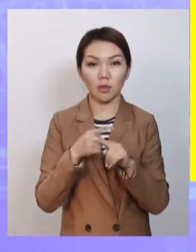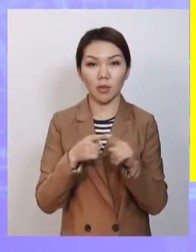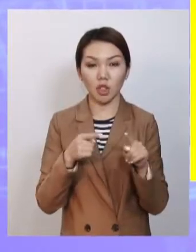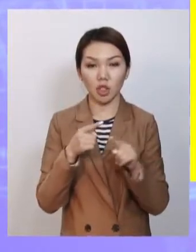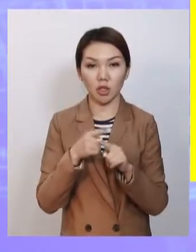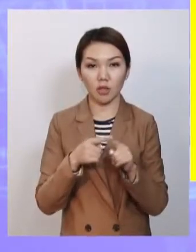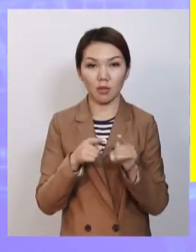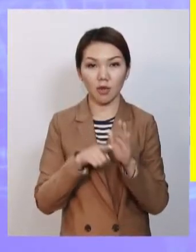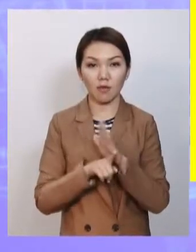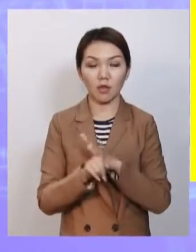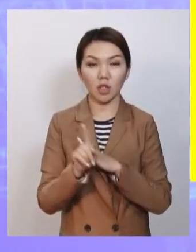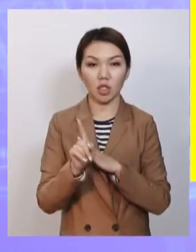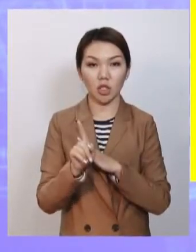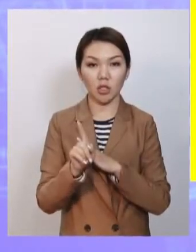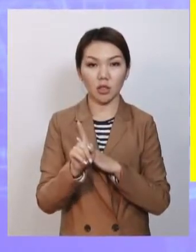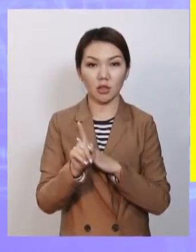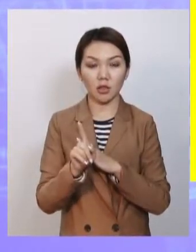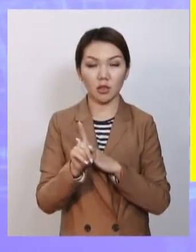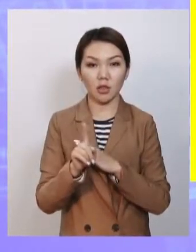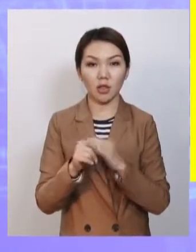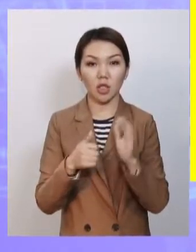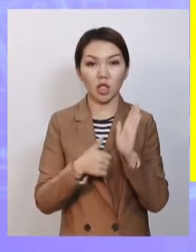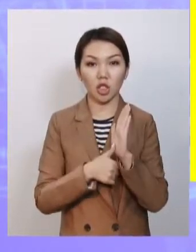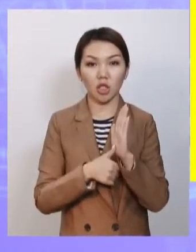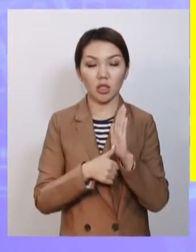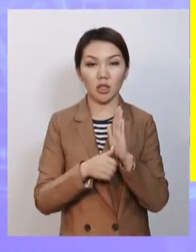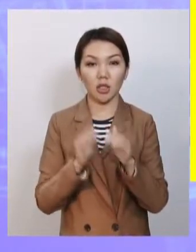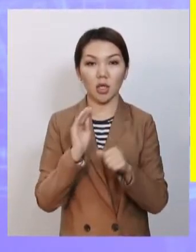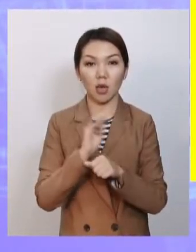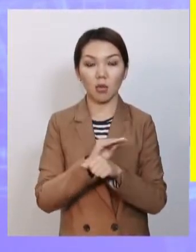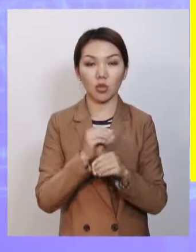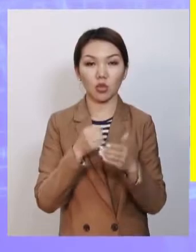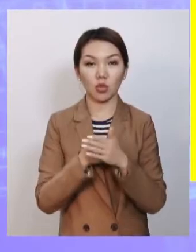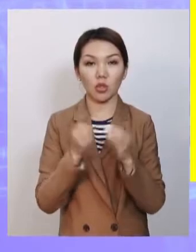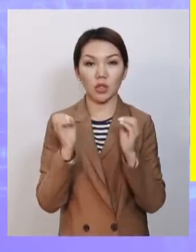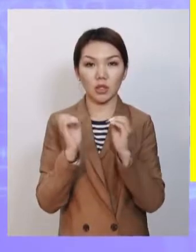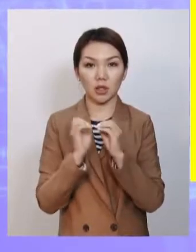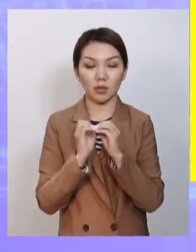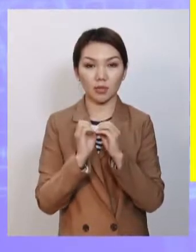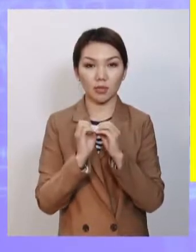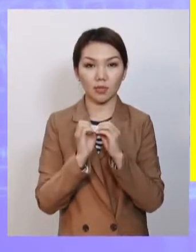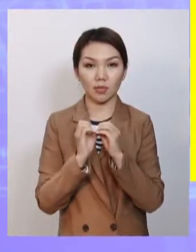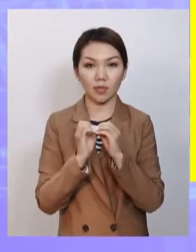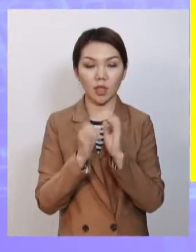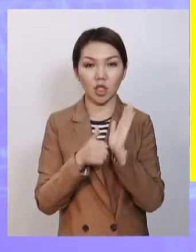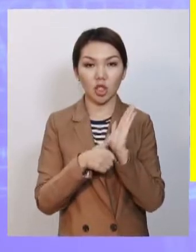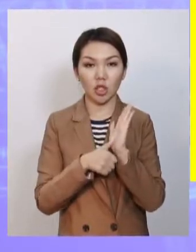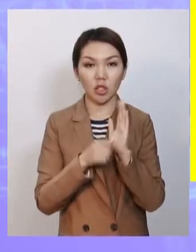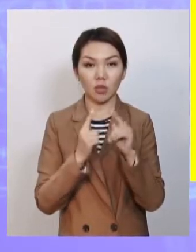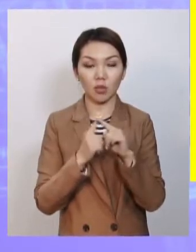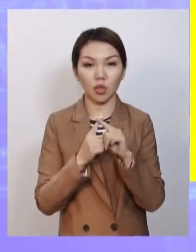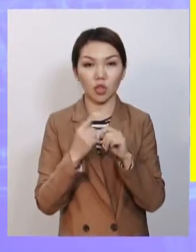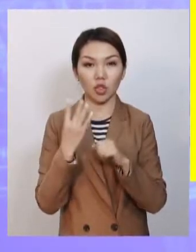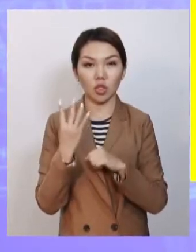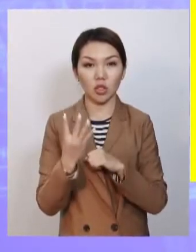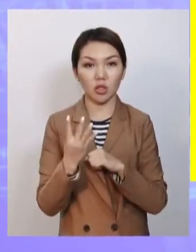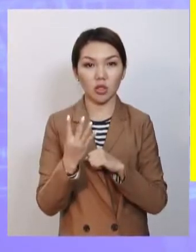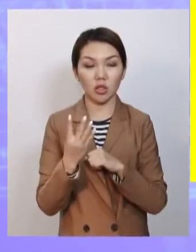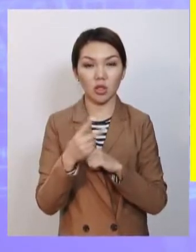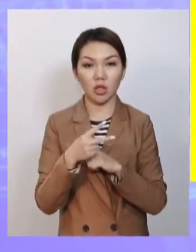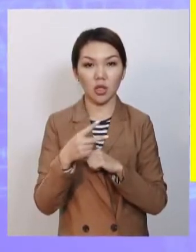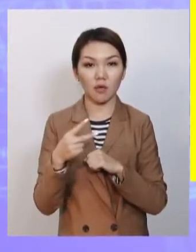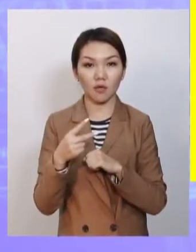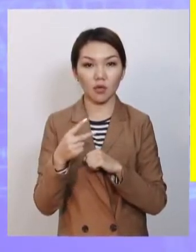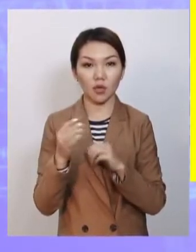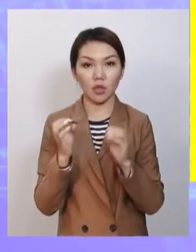вначале 6 дополним до 10 6 плюс 4 равно